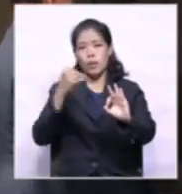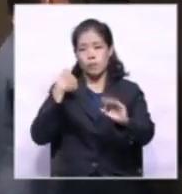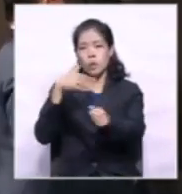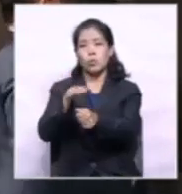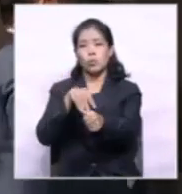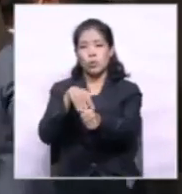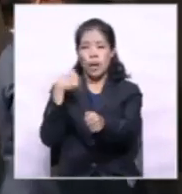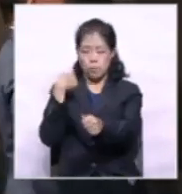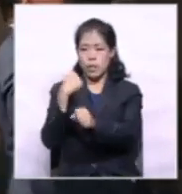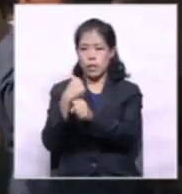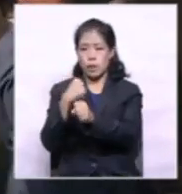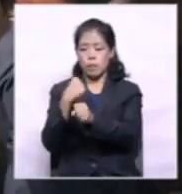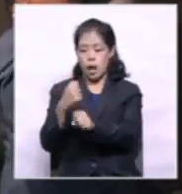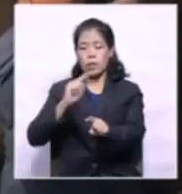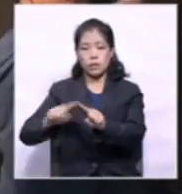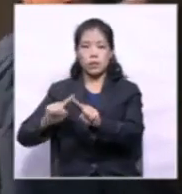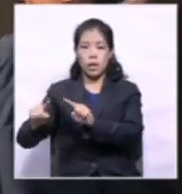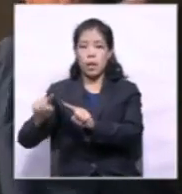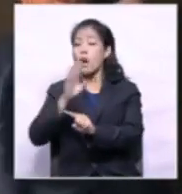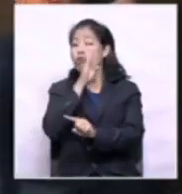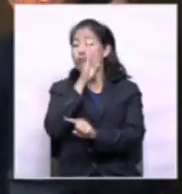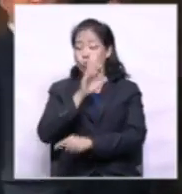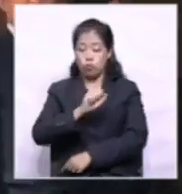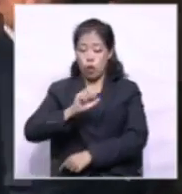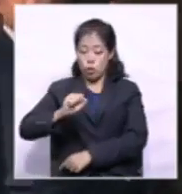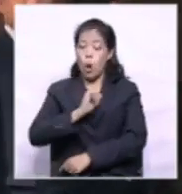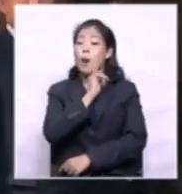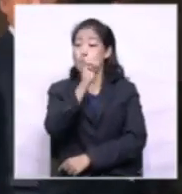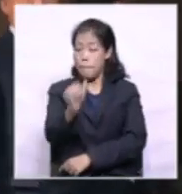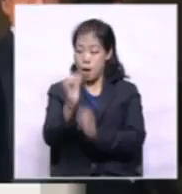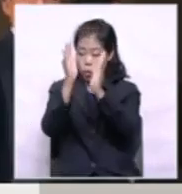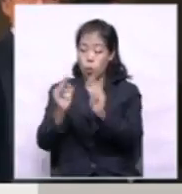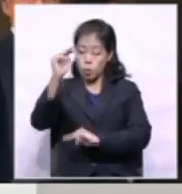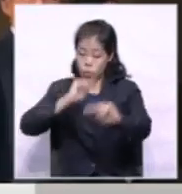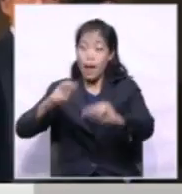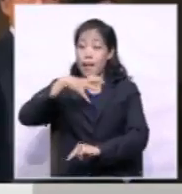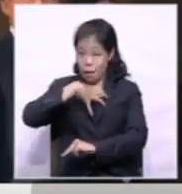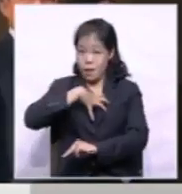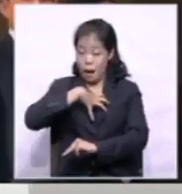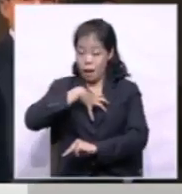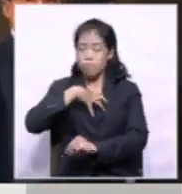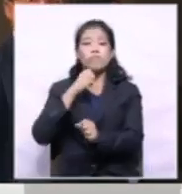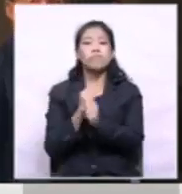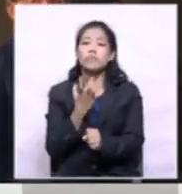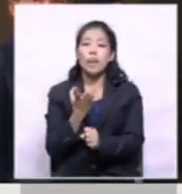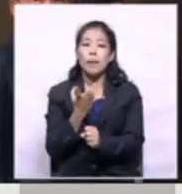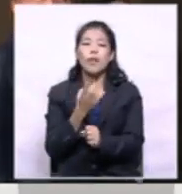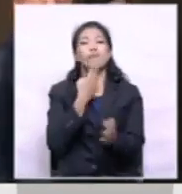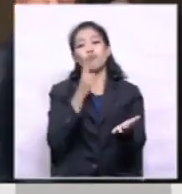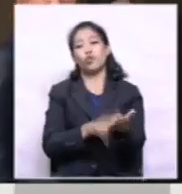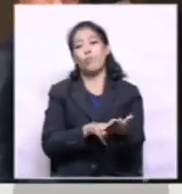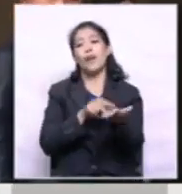ราะนั้นเขาไม่ได้มีกติกาไว้ว่าถ้าส.ส.ไปต้องมีคนไปดูแลถ้าอยากให้เขาดูแลตัวเองอันตรายเหรอทำหนังสือขอเ